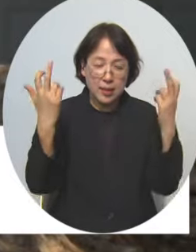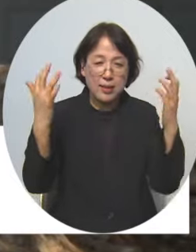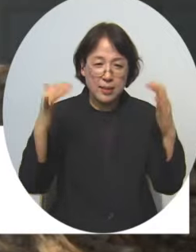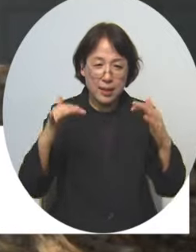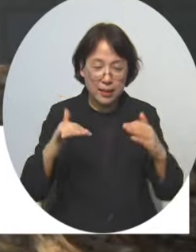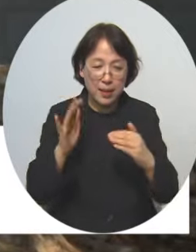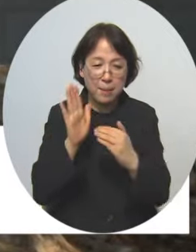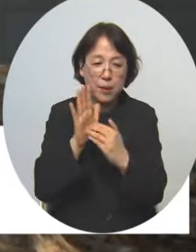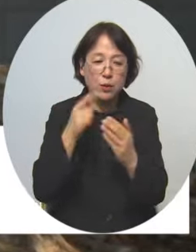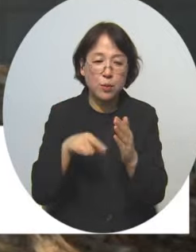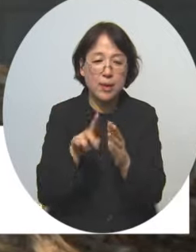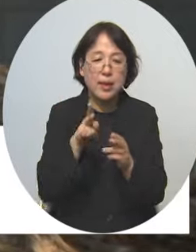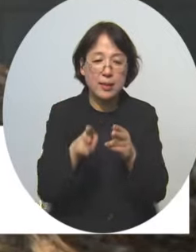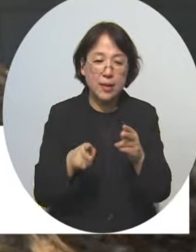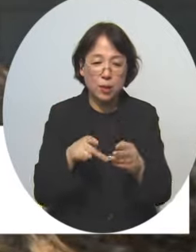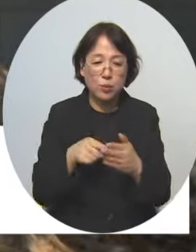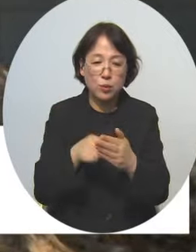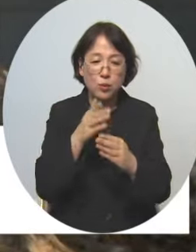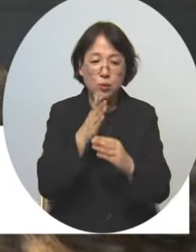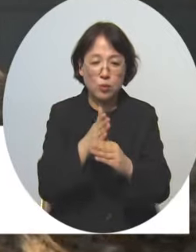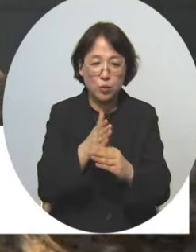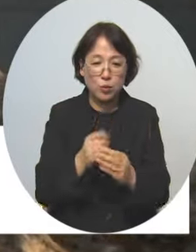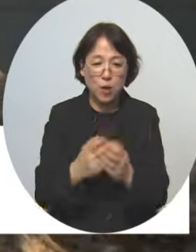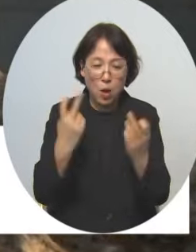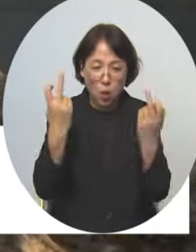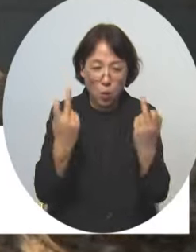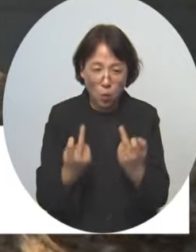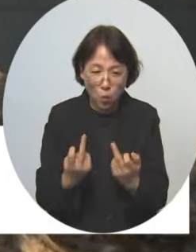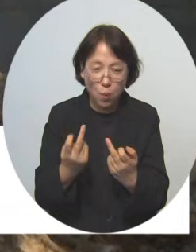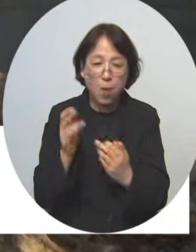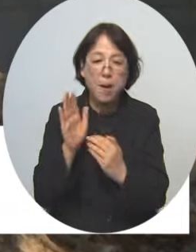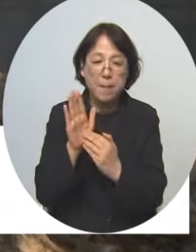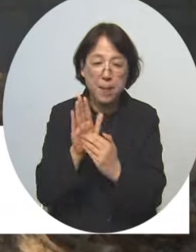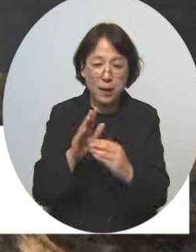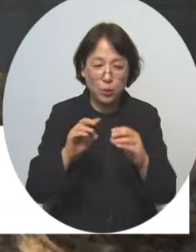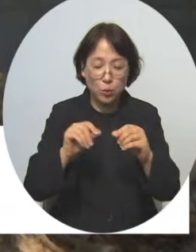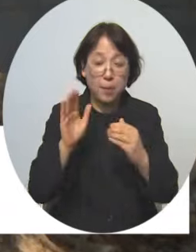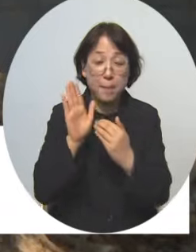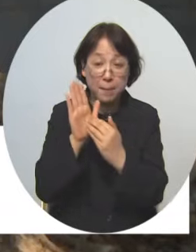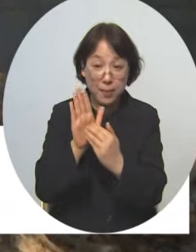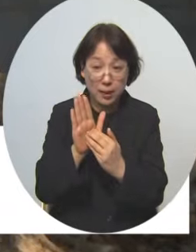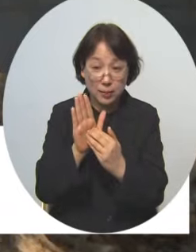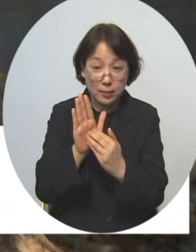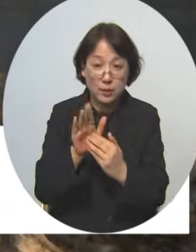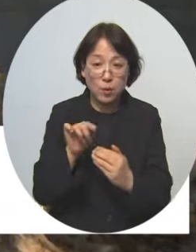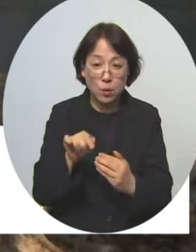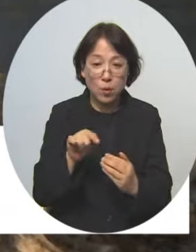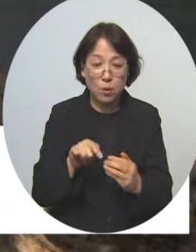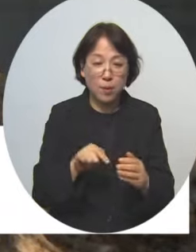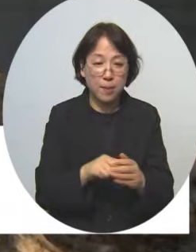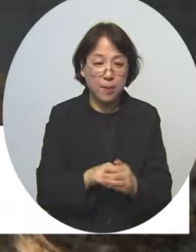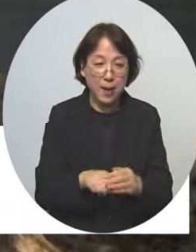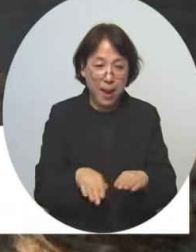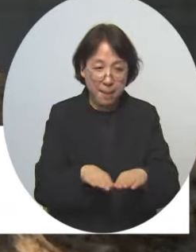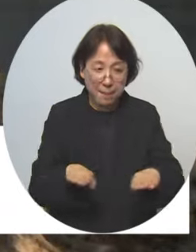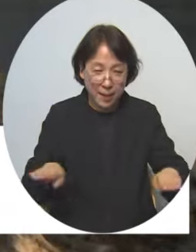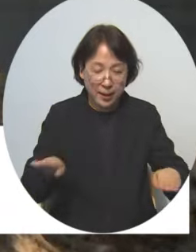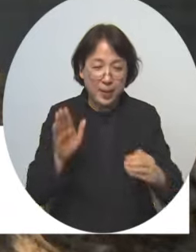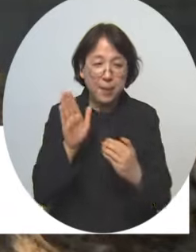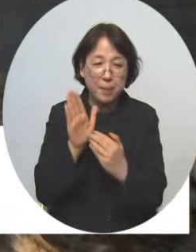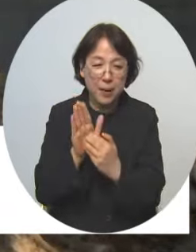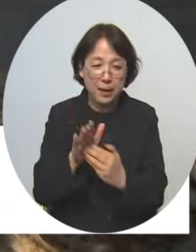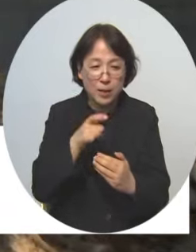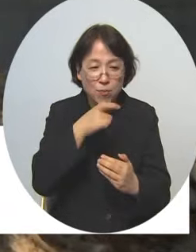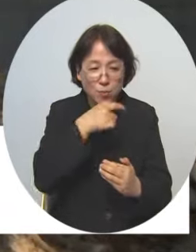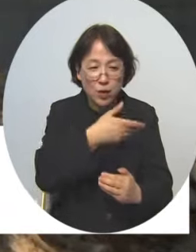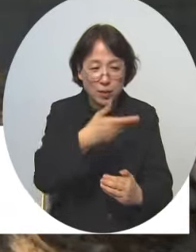위한 사업을 추진하고 있습니다. 골막이는 토사를 막는 이제 시설이고요. 바닥막이는 이제 물의